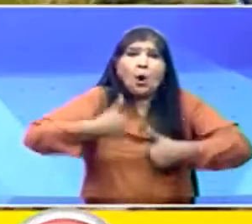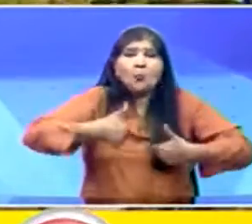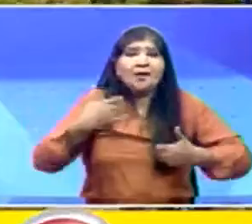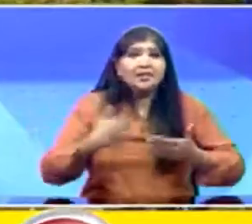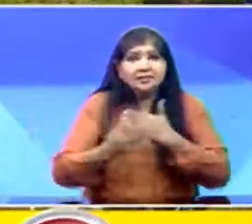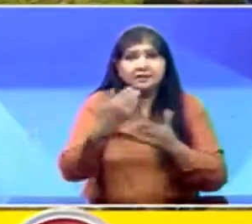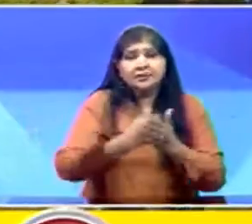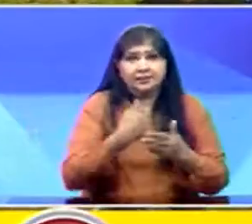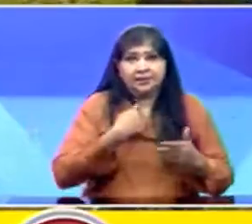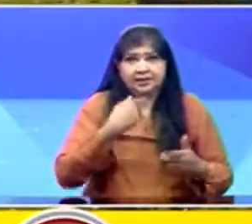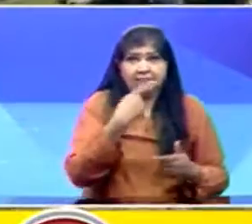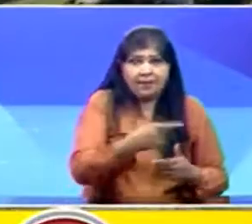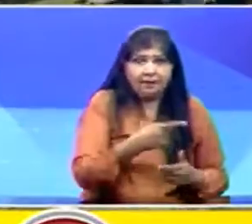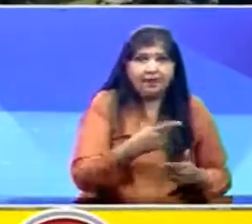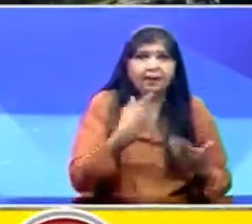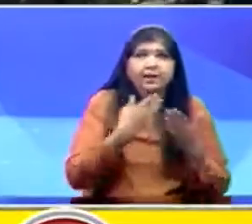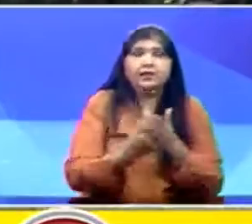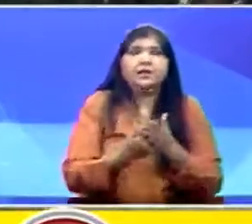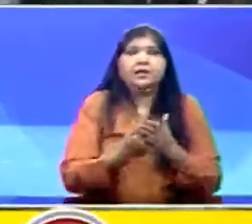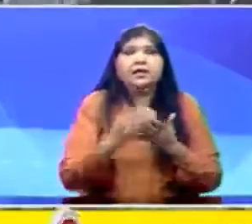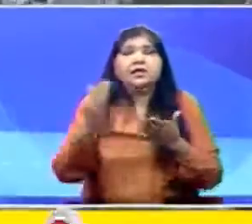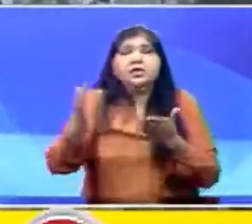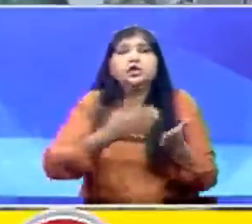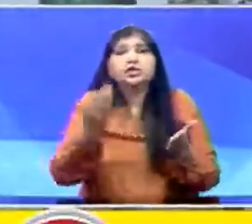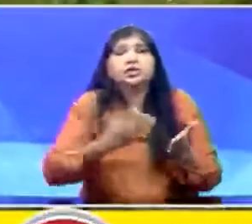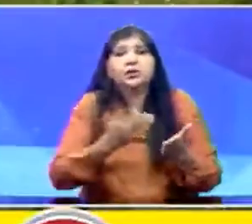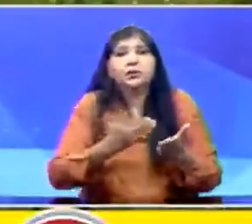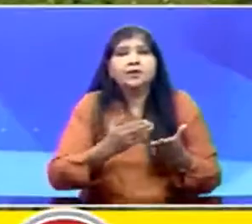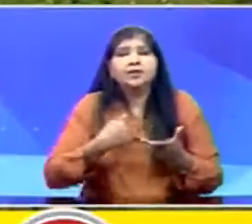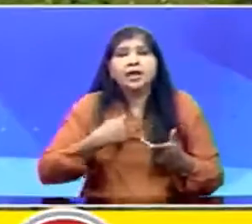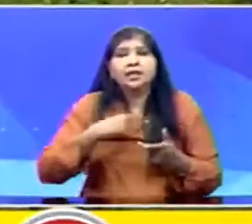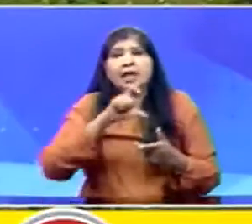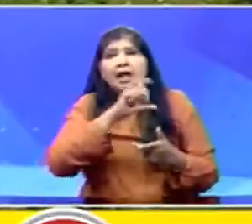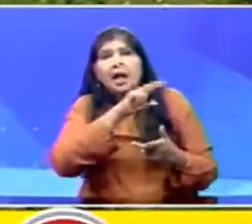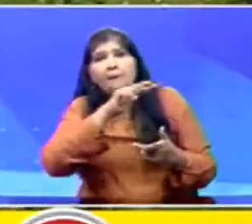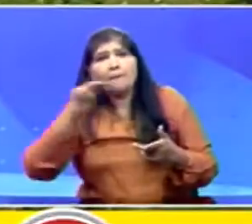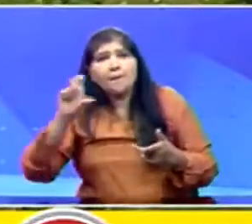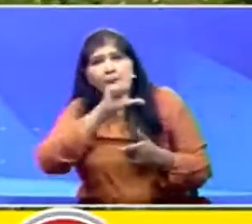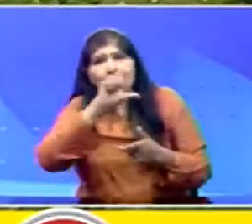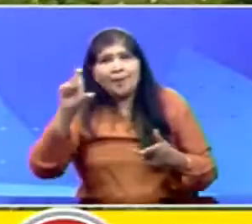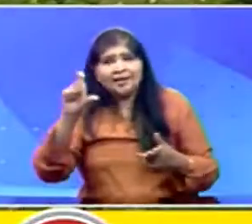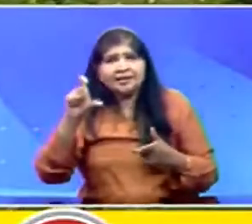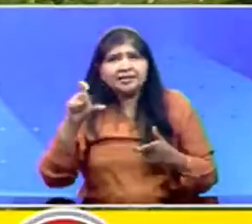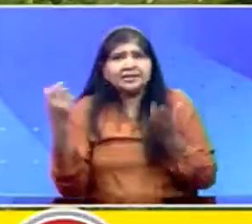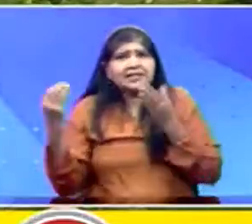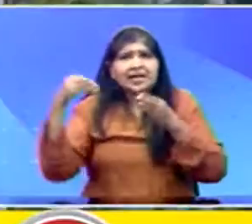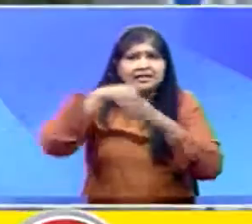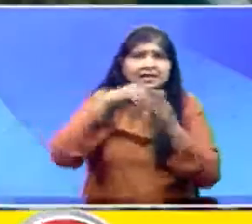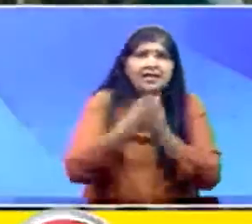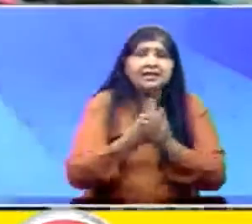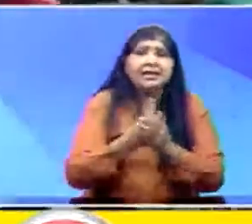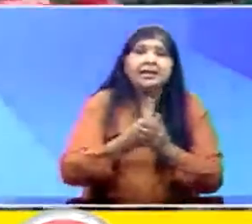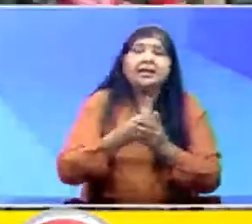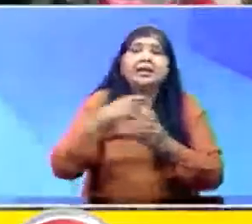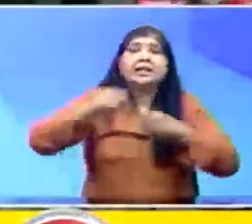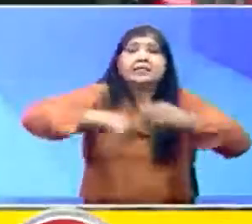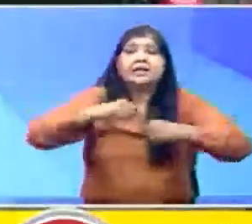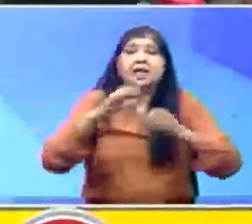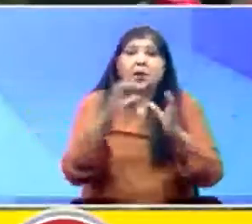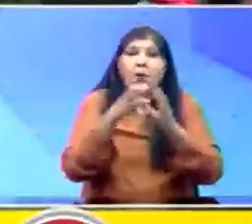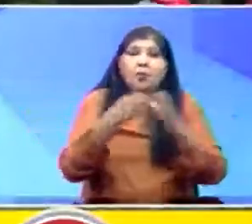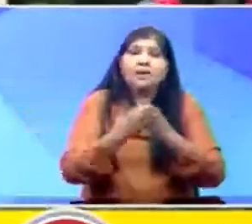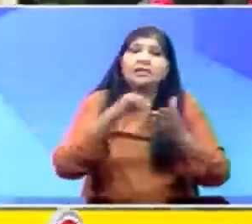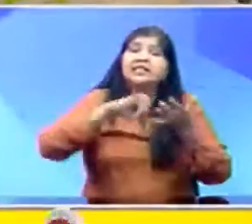चाहता हूँ, स्वच्थता का संदेश लेकर साइकल सवारों का एक समूँ, शिमला से मंडी तक